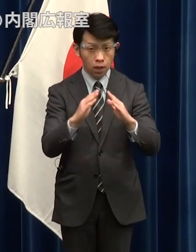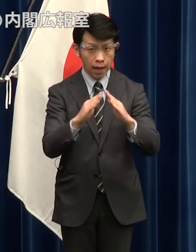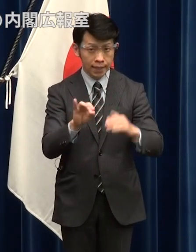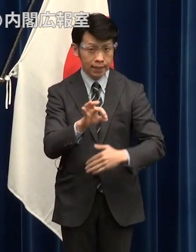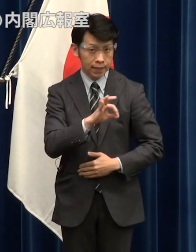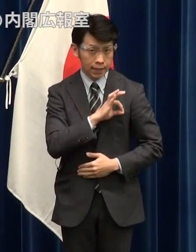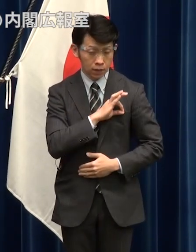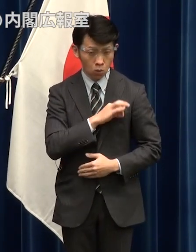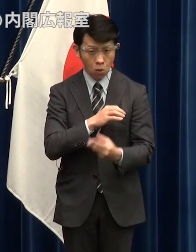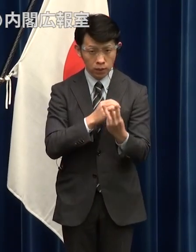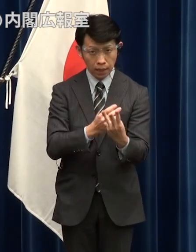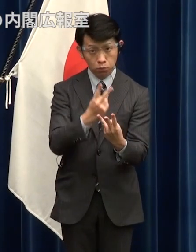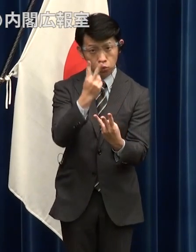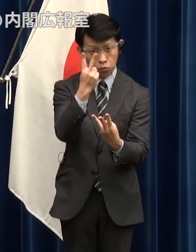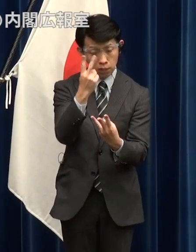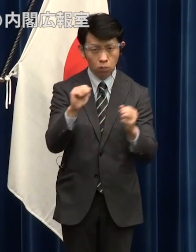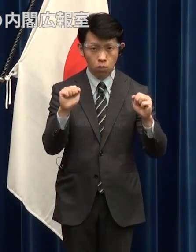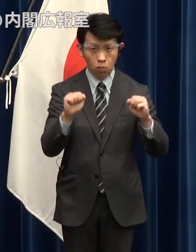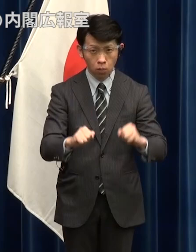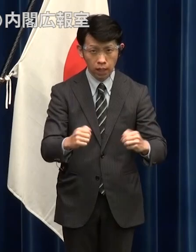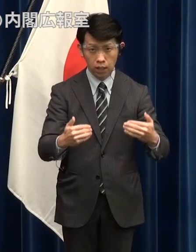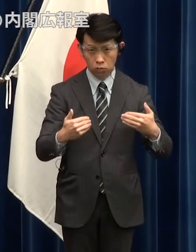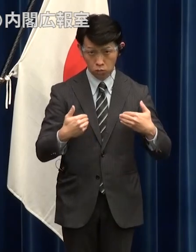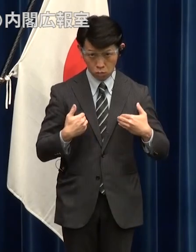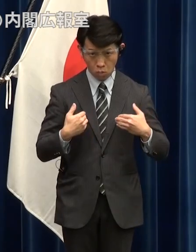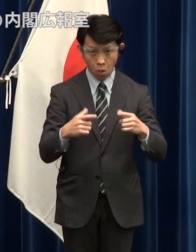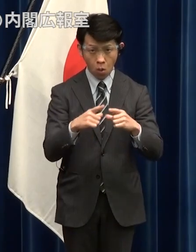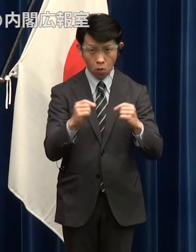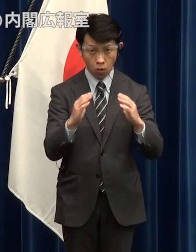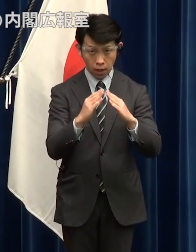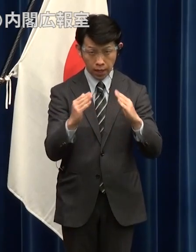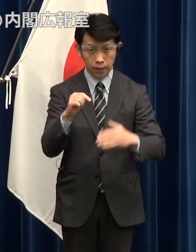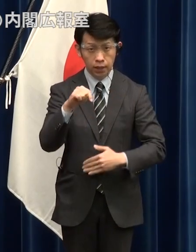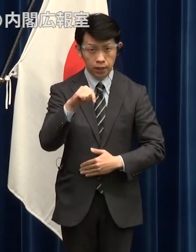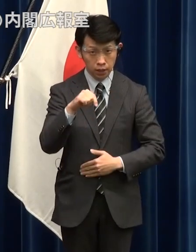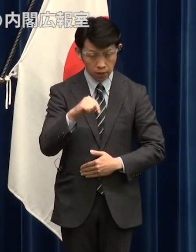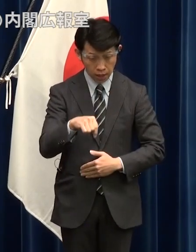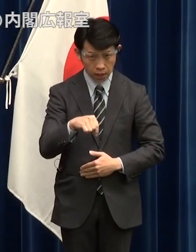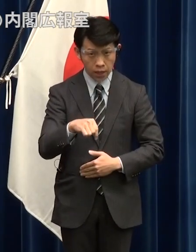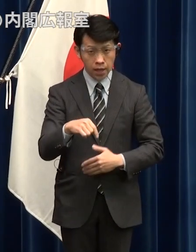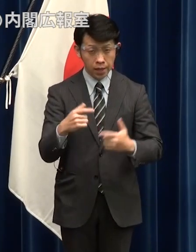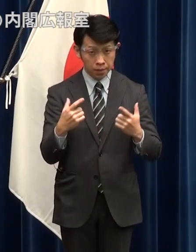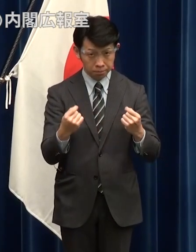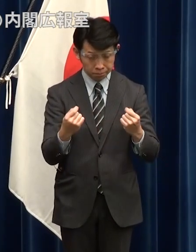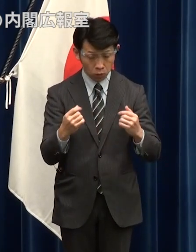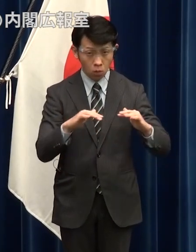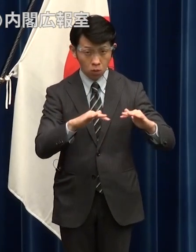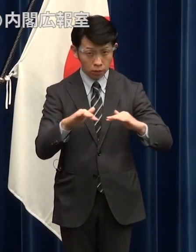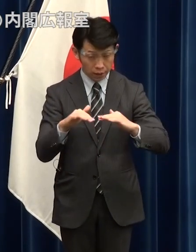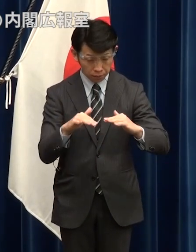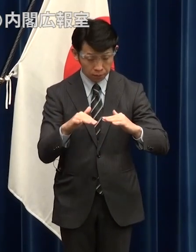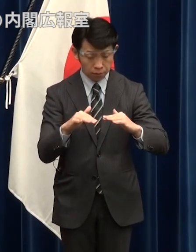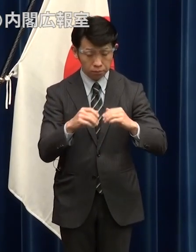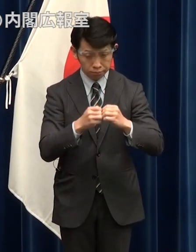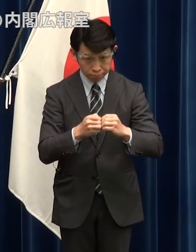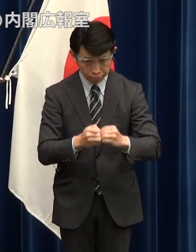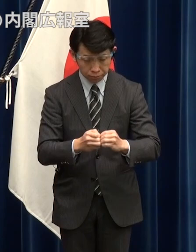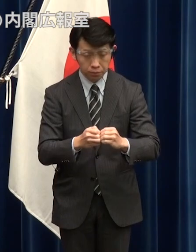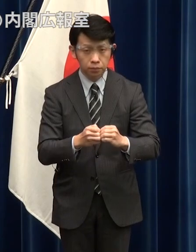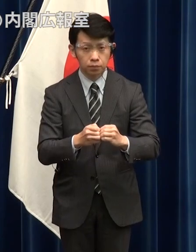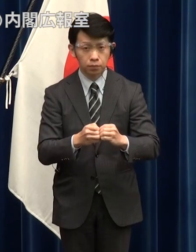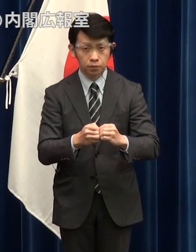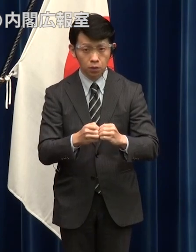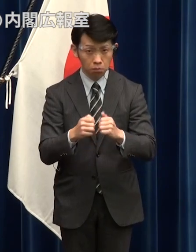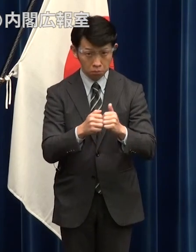の合意を得なければならず、国会においてより具体的な議論を進め、そ